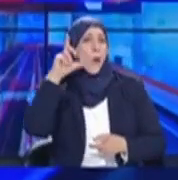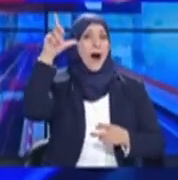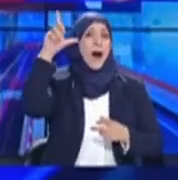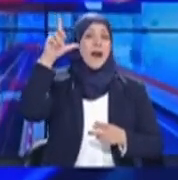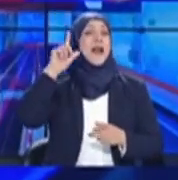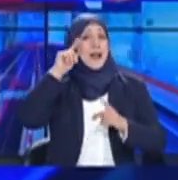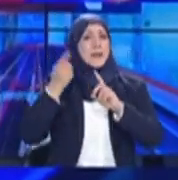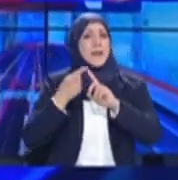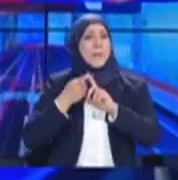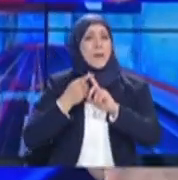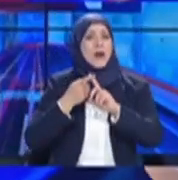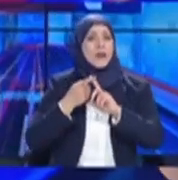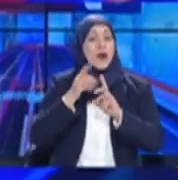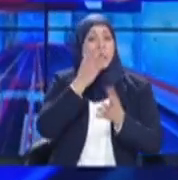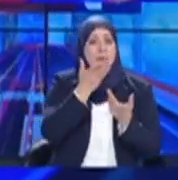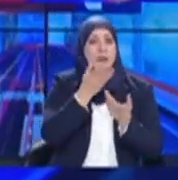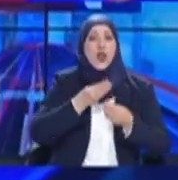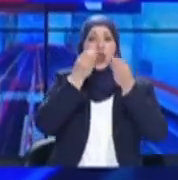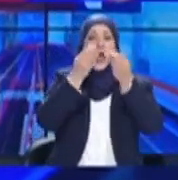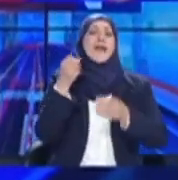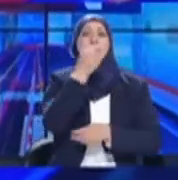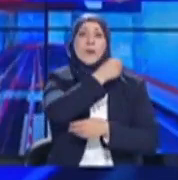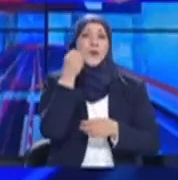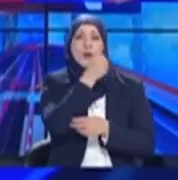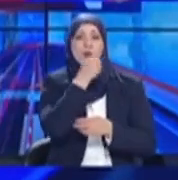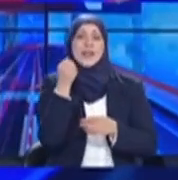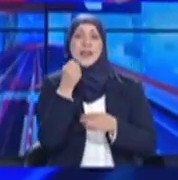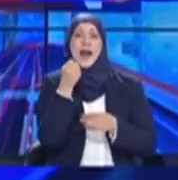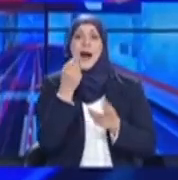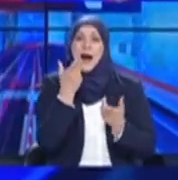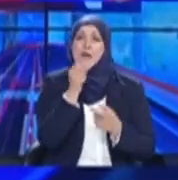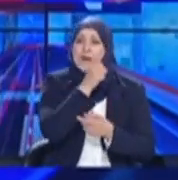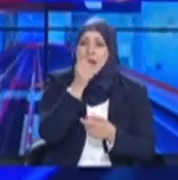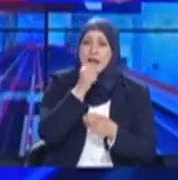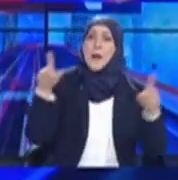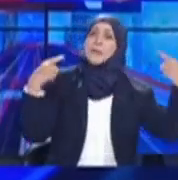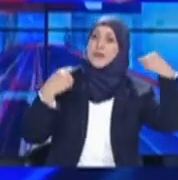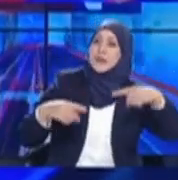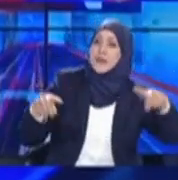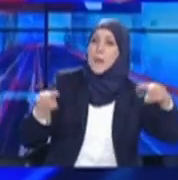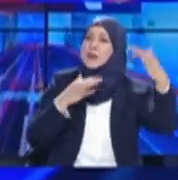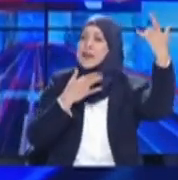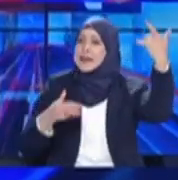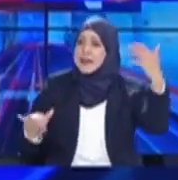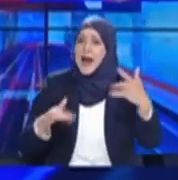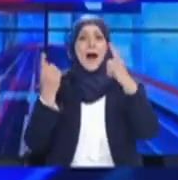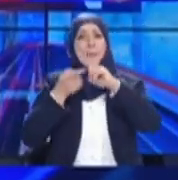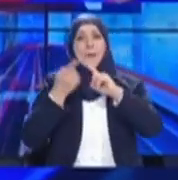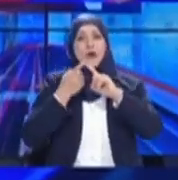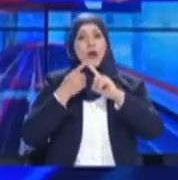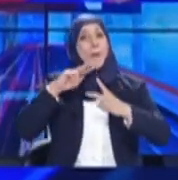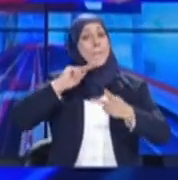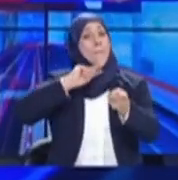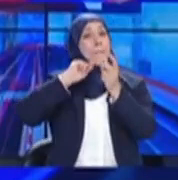الصوتي الجسدي يصبح موسيقى اللي هي فن الصوت وتشابك الاصوات في ذلك الوقت انه يحكي